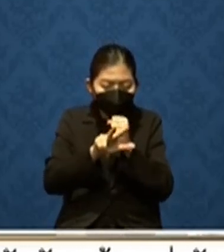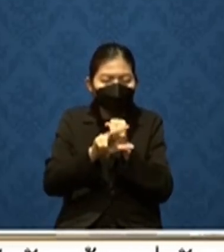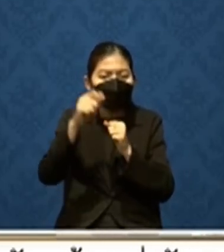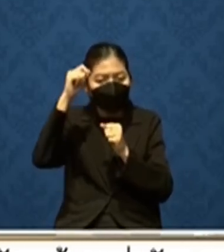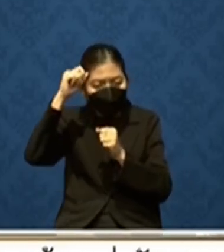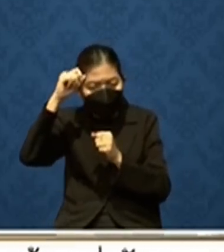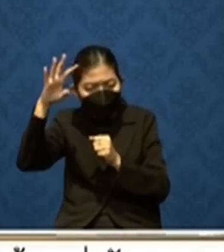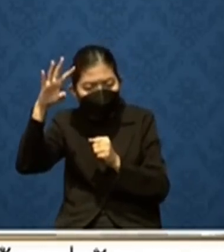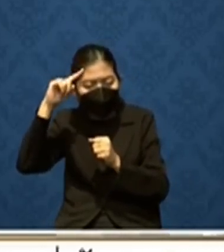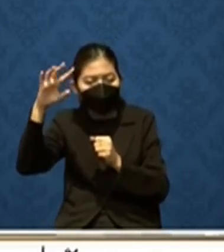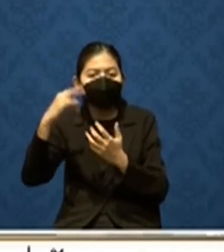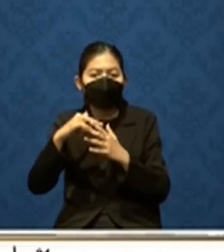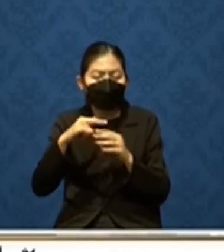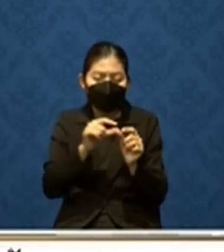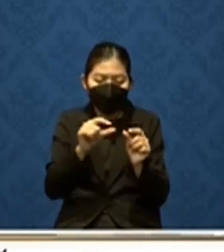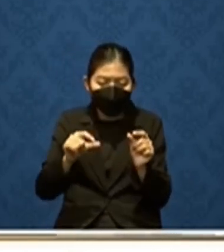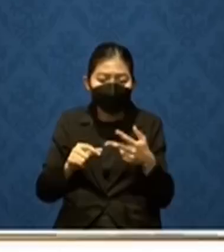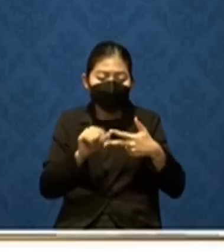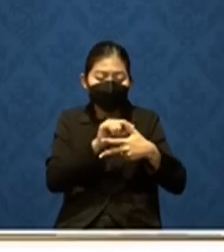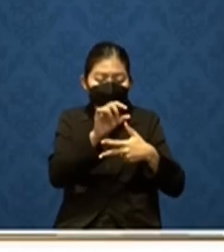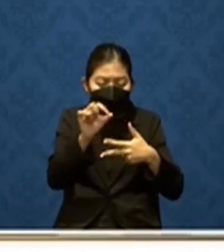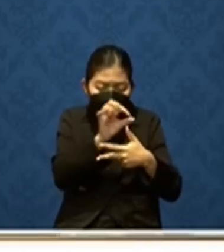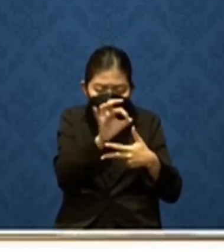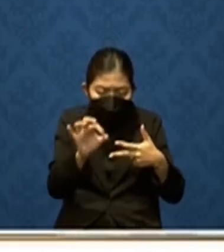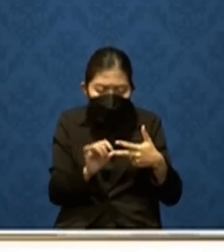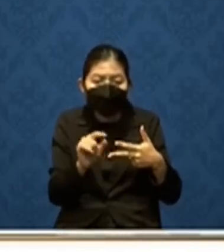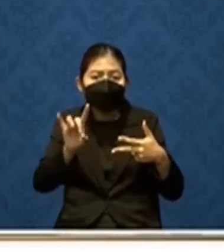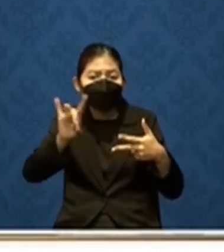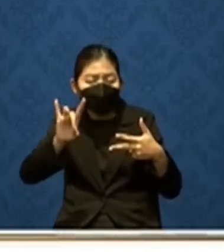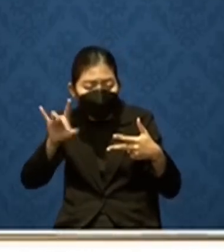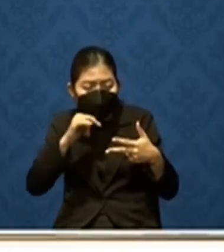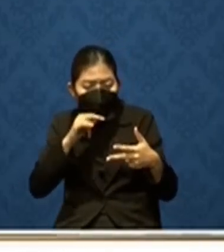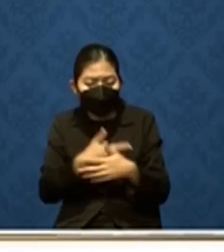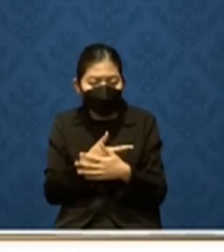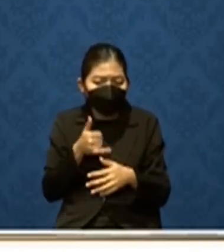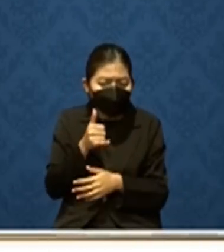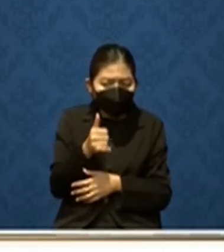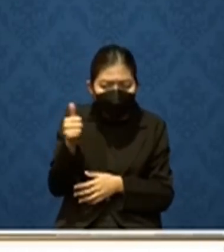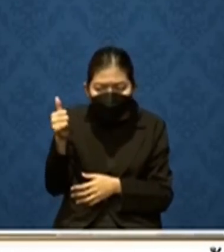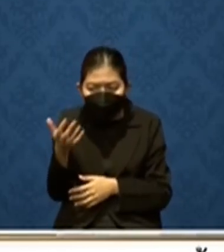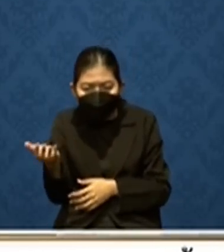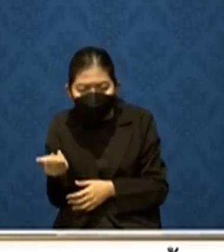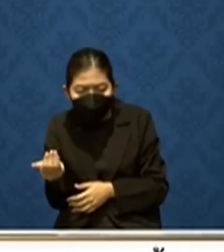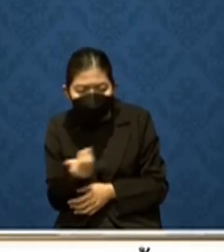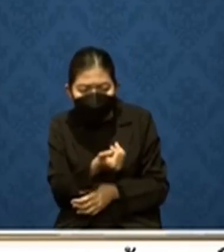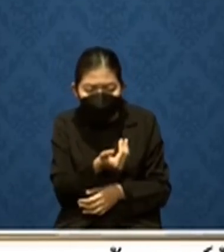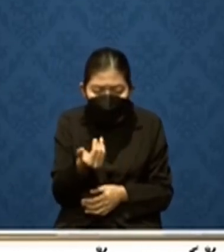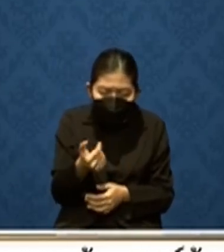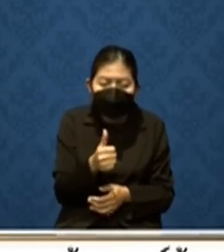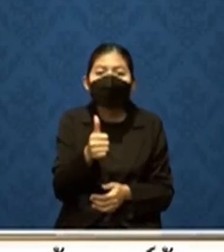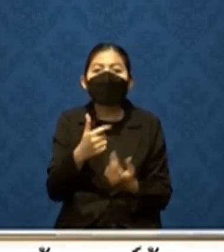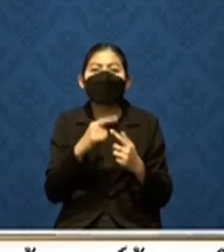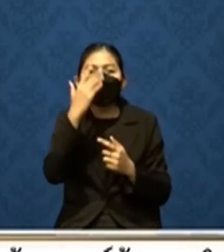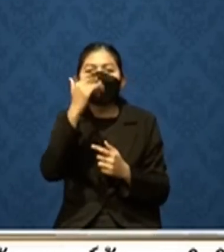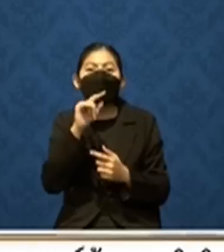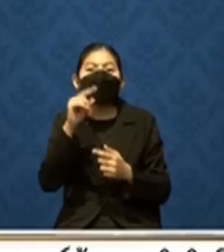บ้าเต็มบ้านเต็มเมือง 3เมตรร้อยจะเอาที่ไหนเอาเมื่อไหร่ก็ได้แล้วทำไมท่านปล่อยปะละเลยถึง